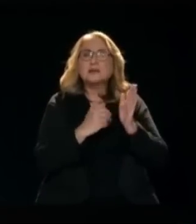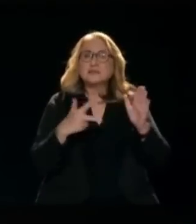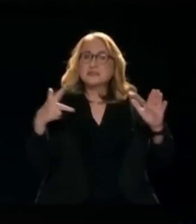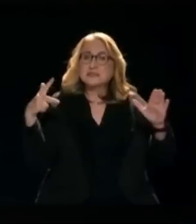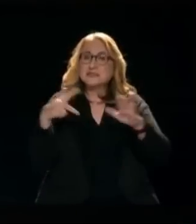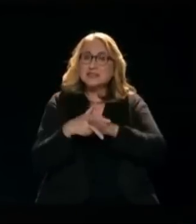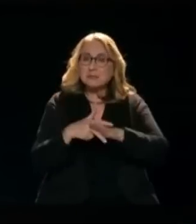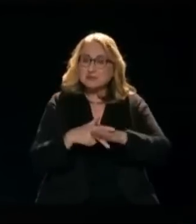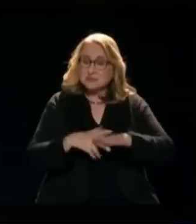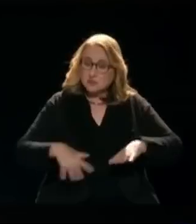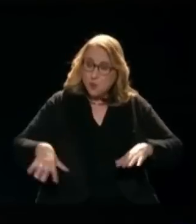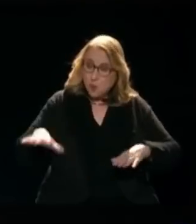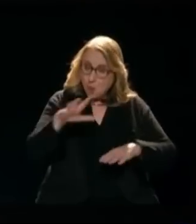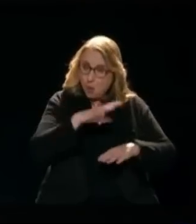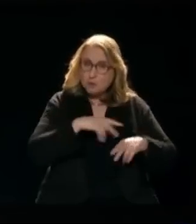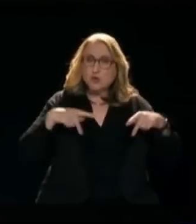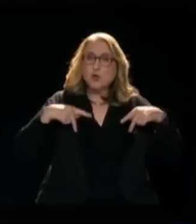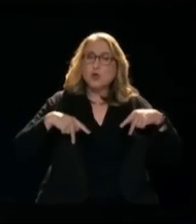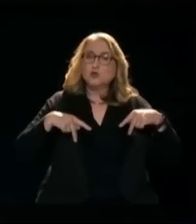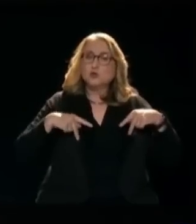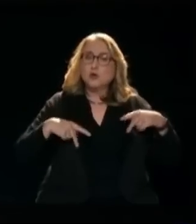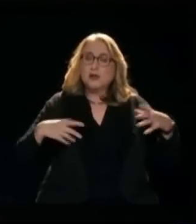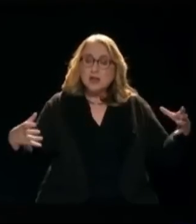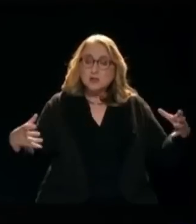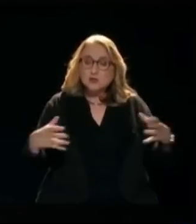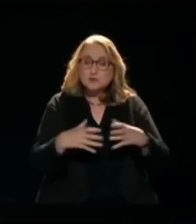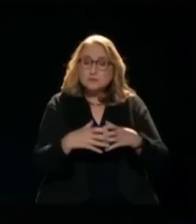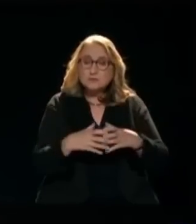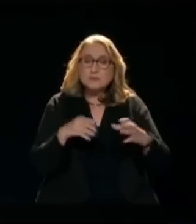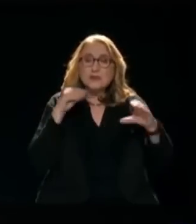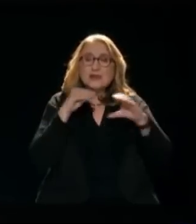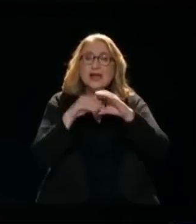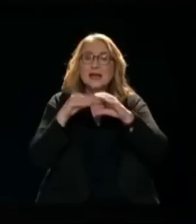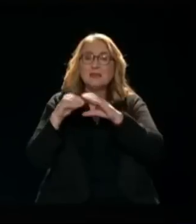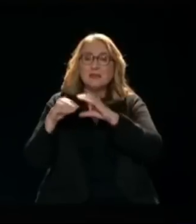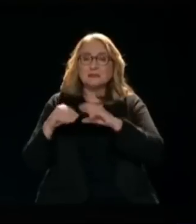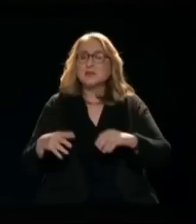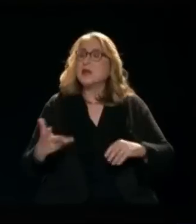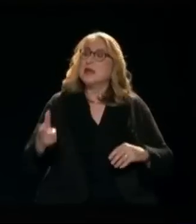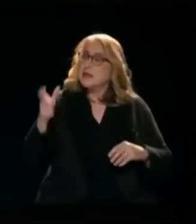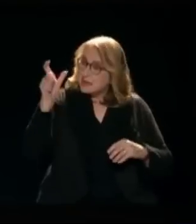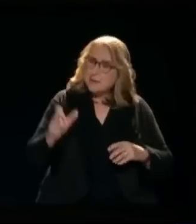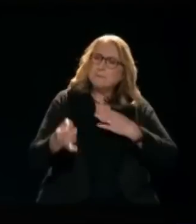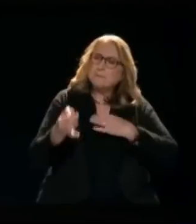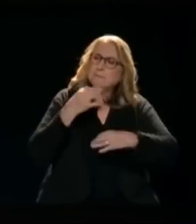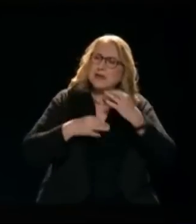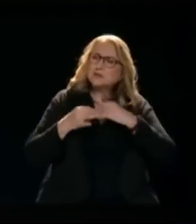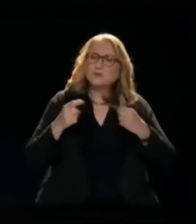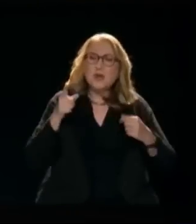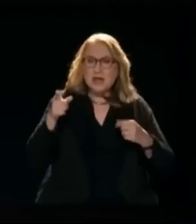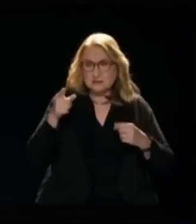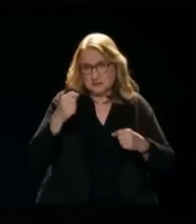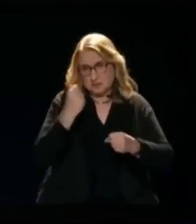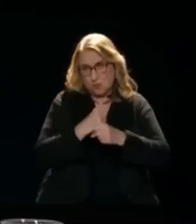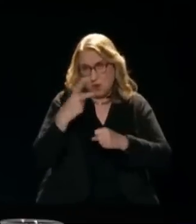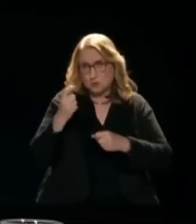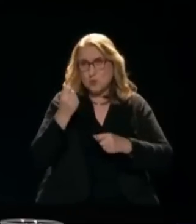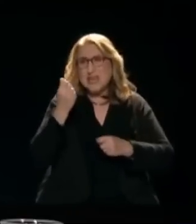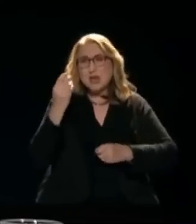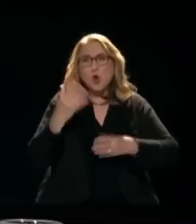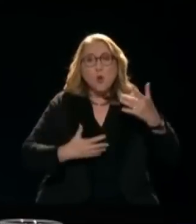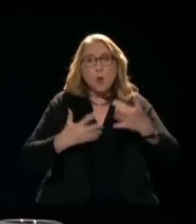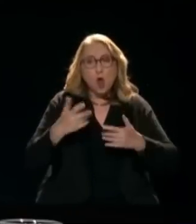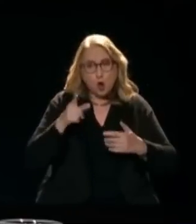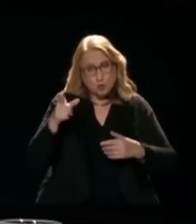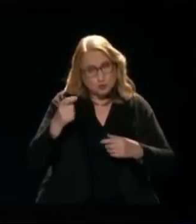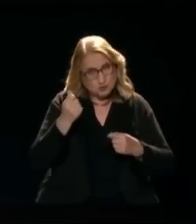το σύνολο των καταθέσεων. Για εξηγήστε το λίγο παραπάνω, γιατί εσείς είστε οικονομολόγος. Δεν είναι όλο το ακροατήριο όμως. Βεβαίως, θέση να